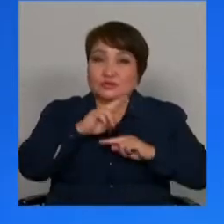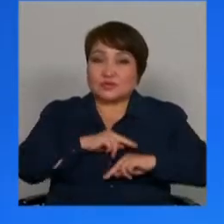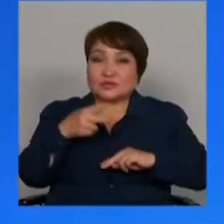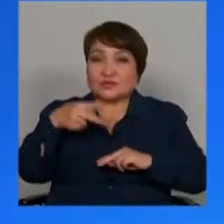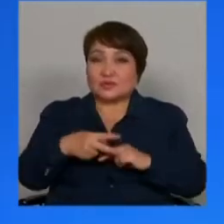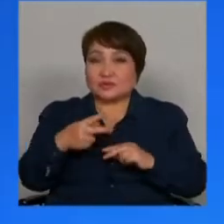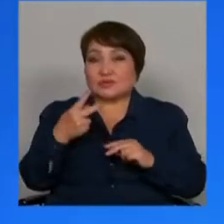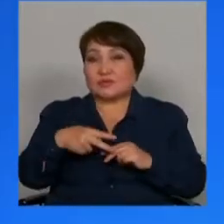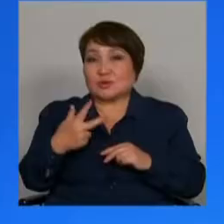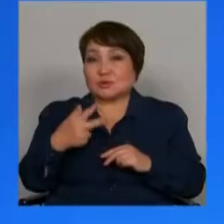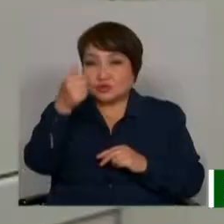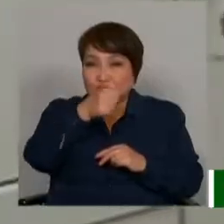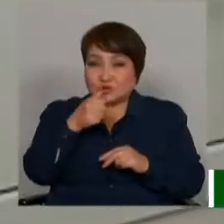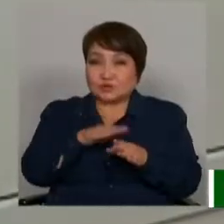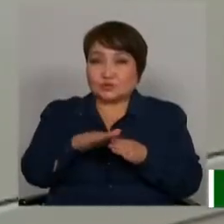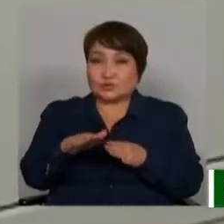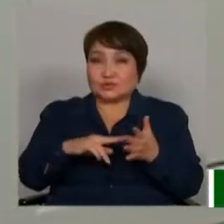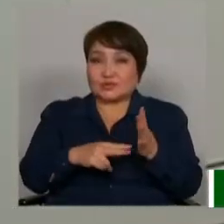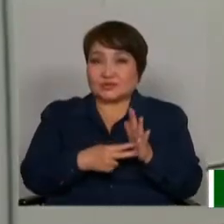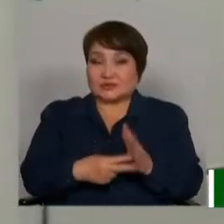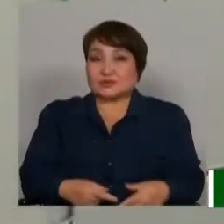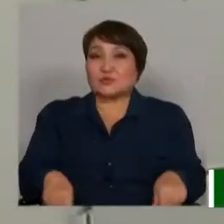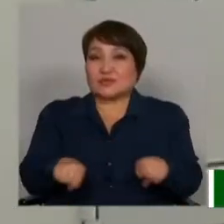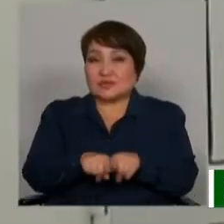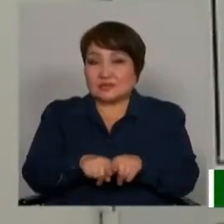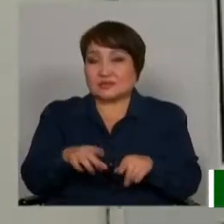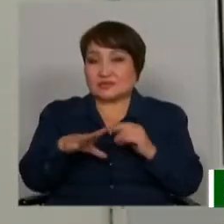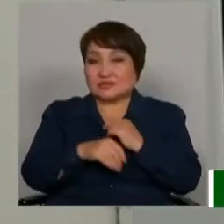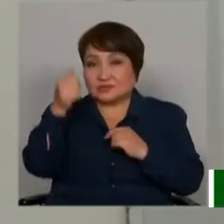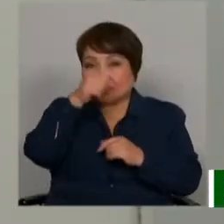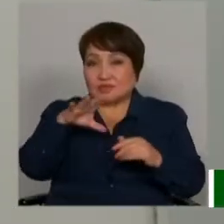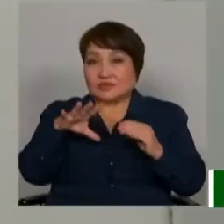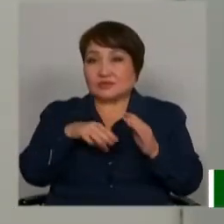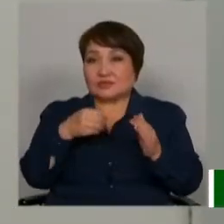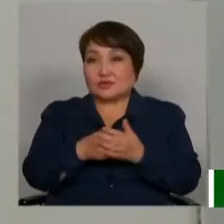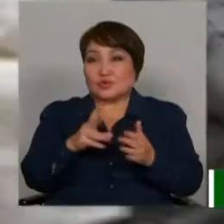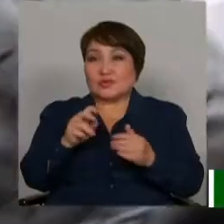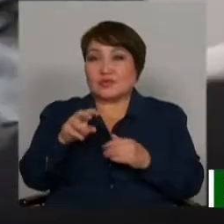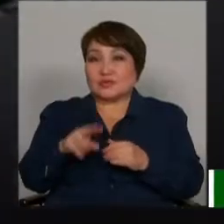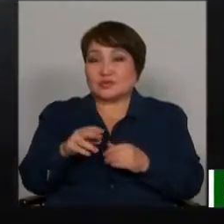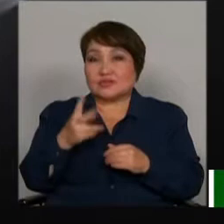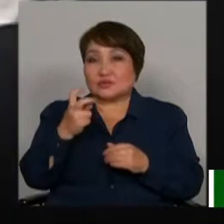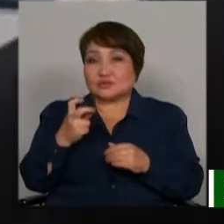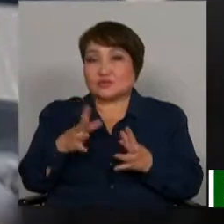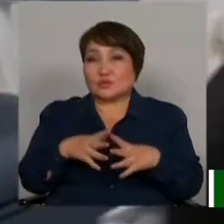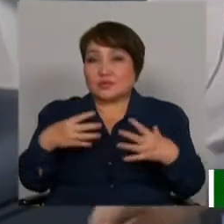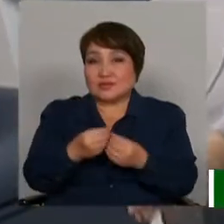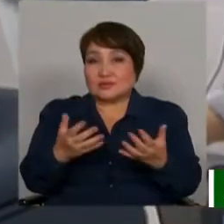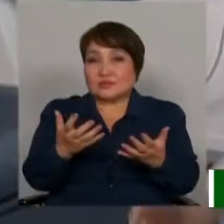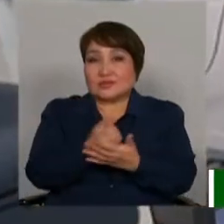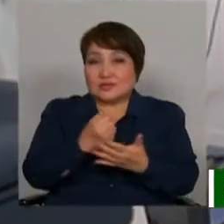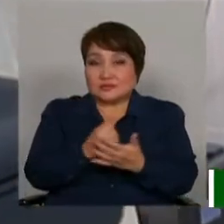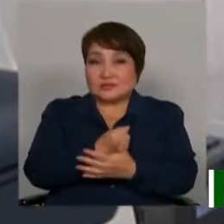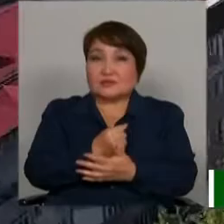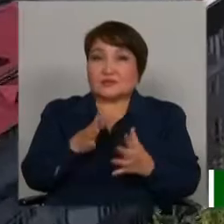жылы іске асыру жоспарланған. Сондай-ақ жыл соңына дейін Кемелде 200 пациентті қабылдайтын отбасылық амбулатория салынып бітпек.